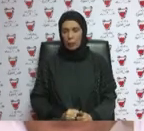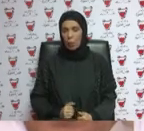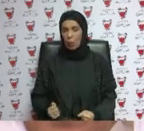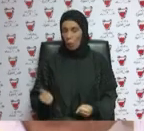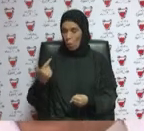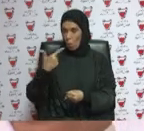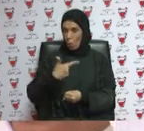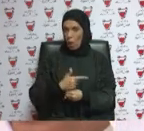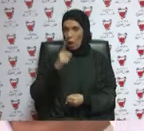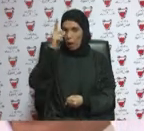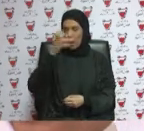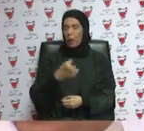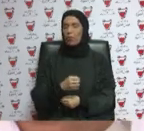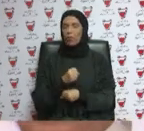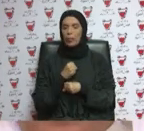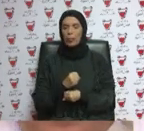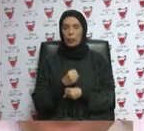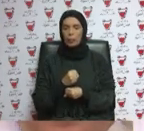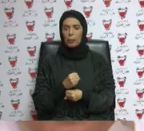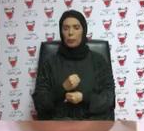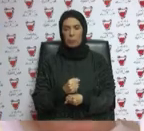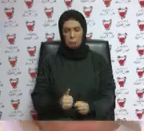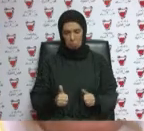الأمين الله يحفظه بكل